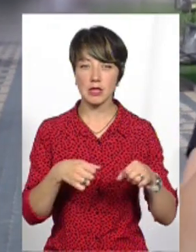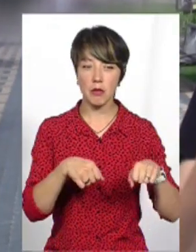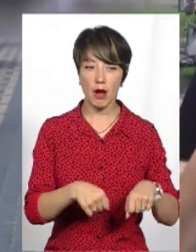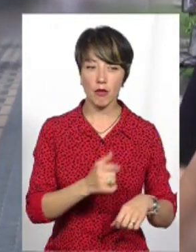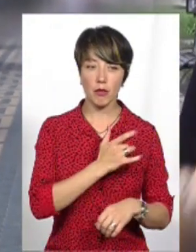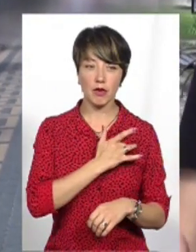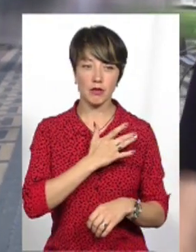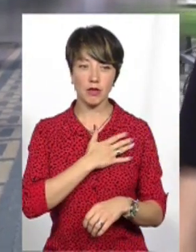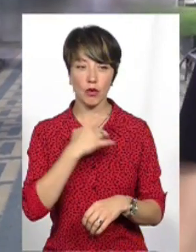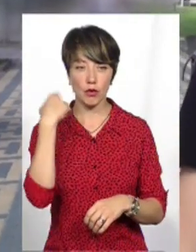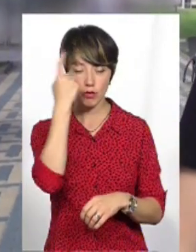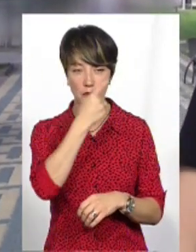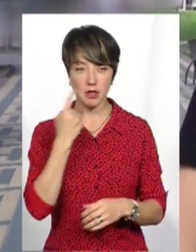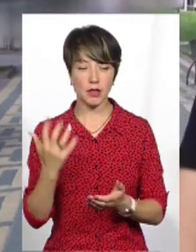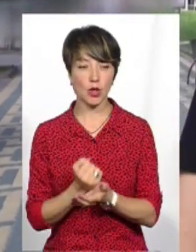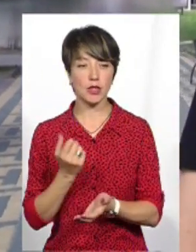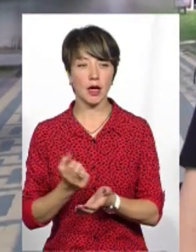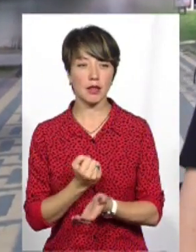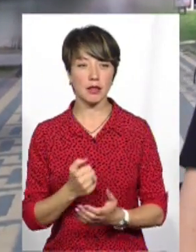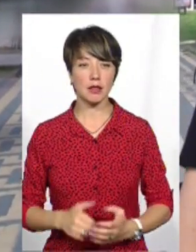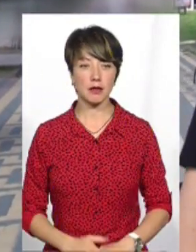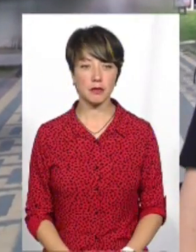присвоюють це собі як свої особисті досягнення.